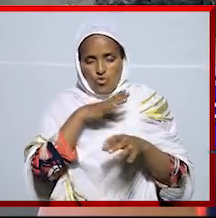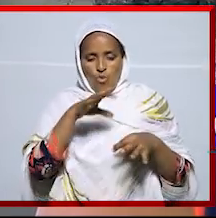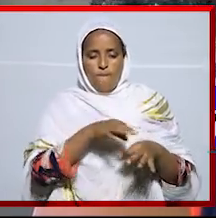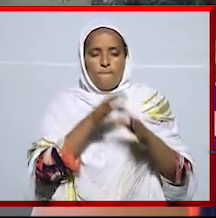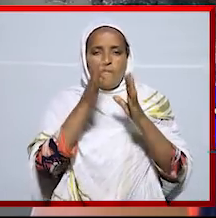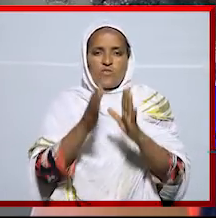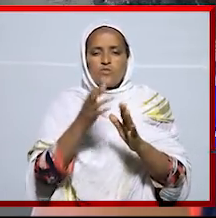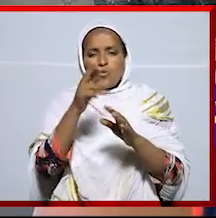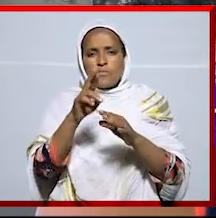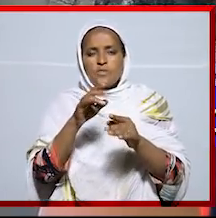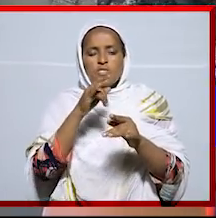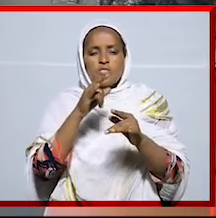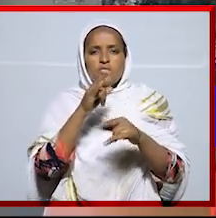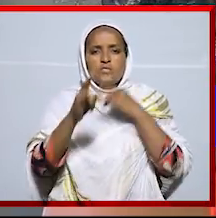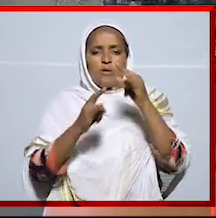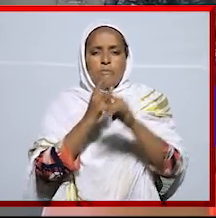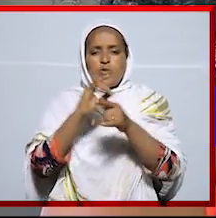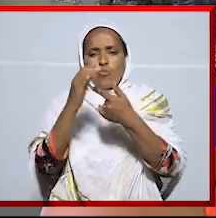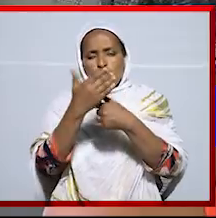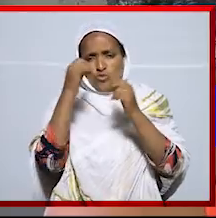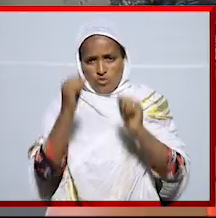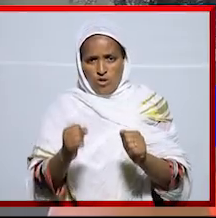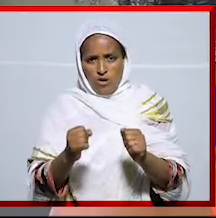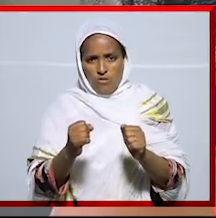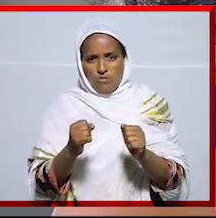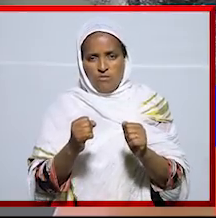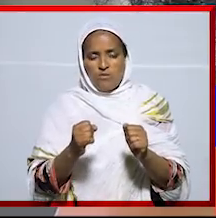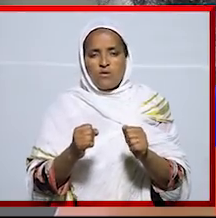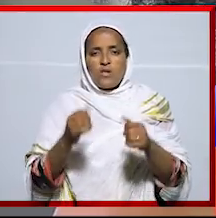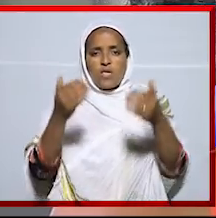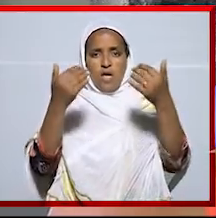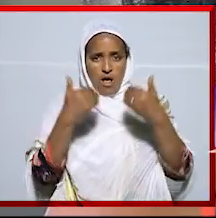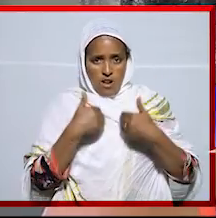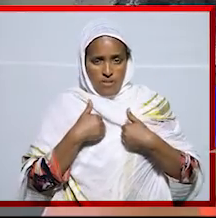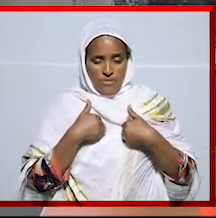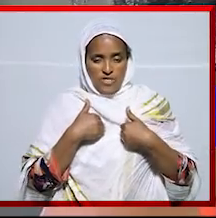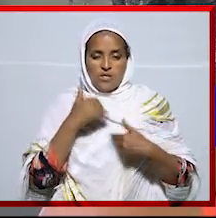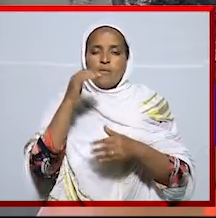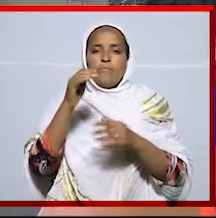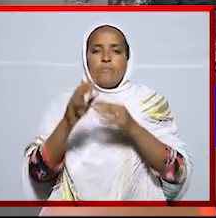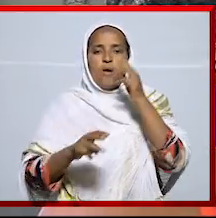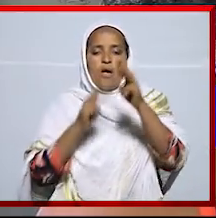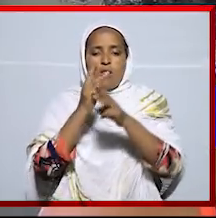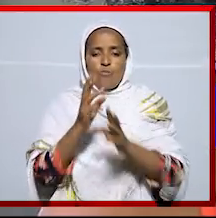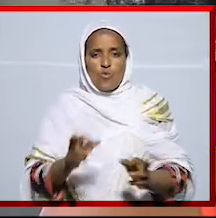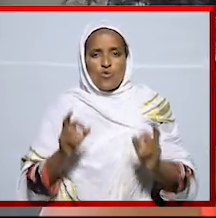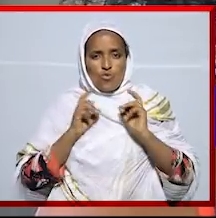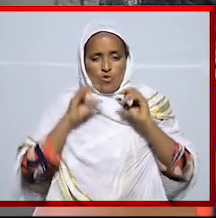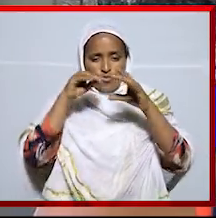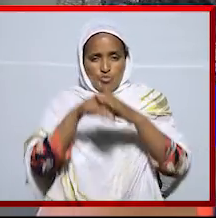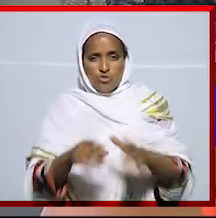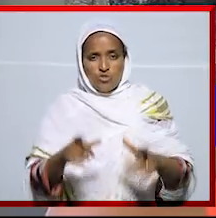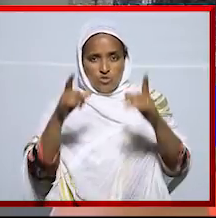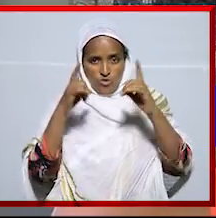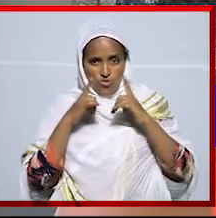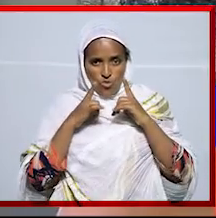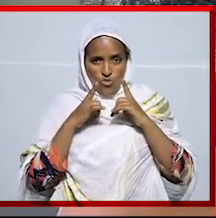አንድ ሰው መንፈሳዊ ወይም ዘመናዊ መሆን ይችላል። ምክንያቱም ያለበትን አሁን በአለማዊ ህይወት ሲኖር